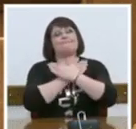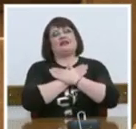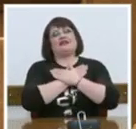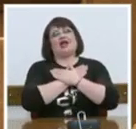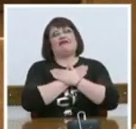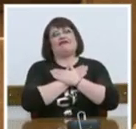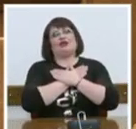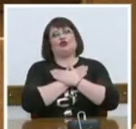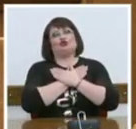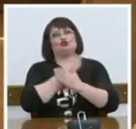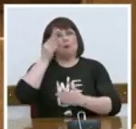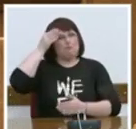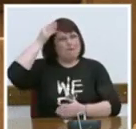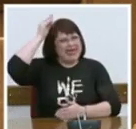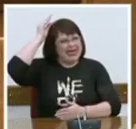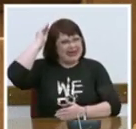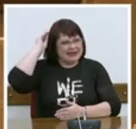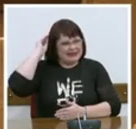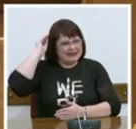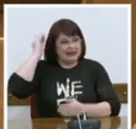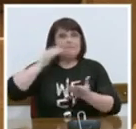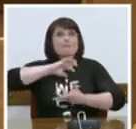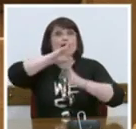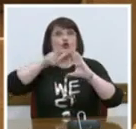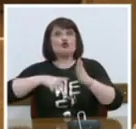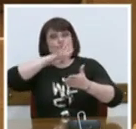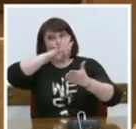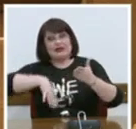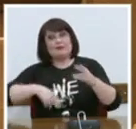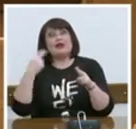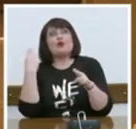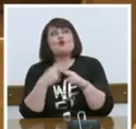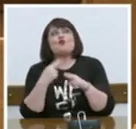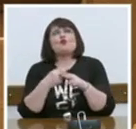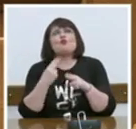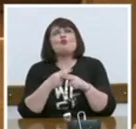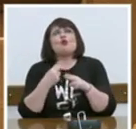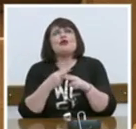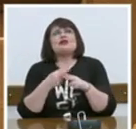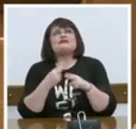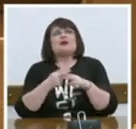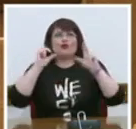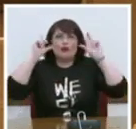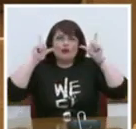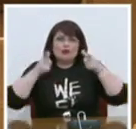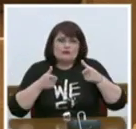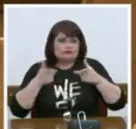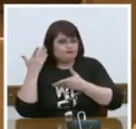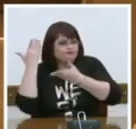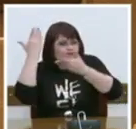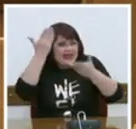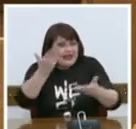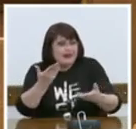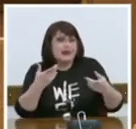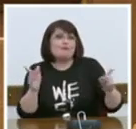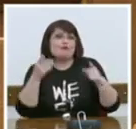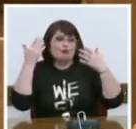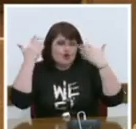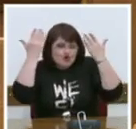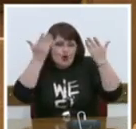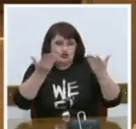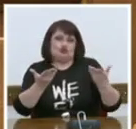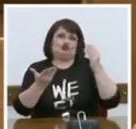εμβληματικό παγκόσμιας εμβέλειας και ιδρυτικό του δημοκρατικού πολιτεύματος που αναφέρει, το ξέρετε